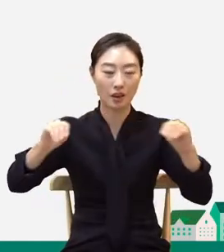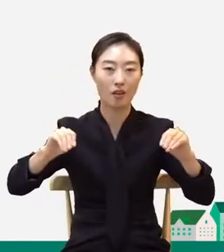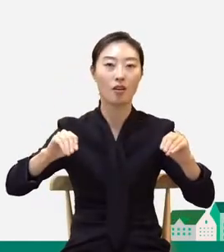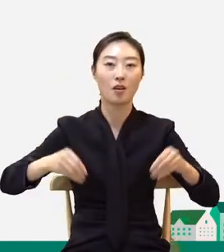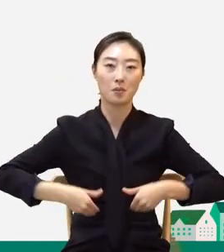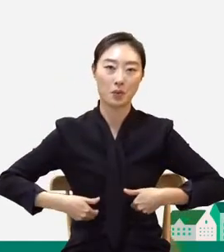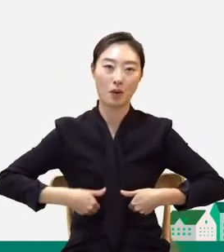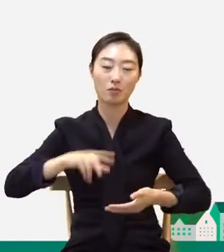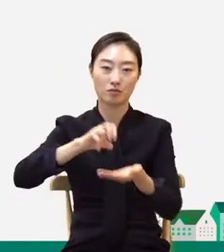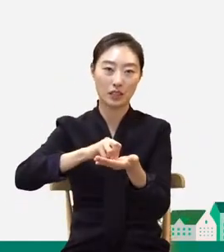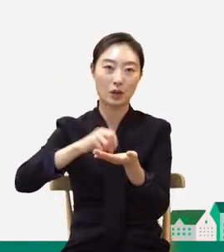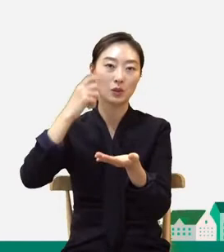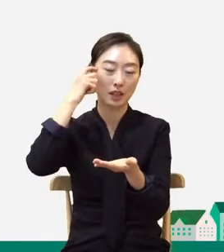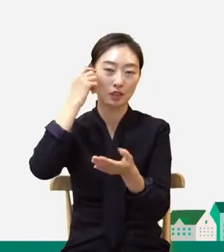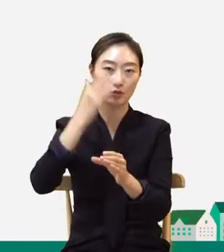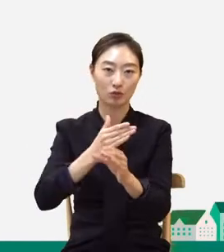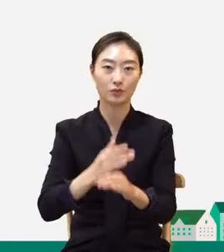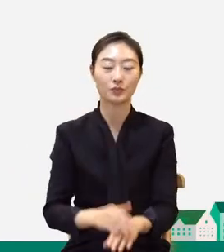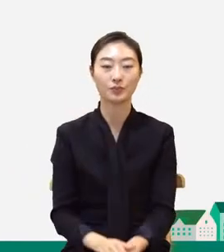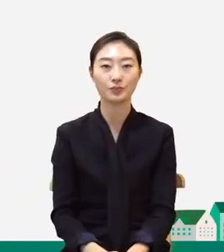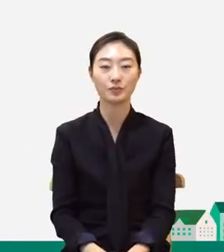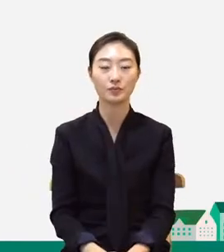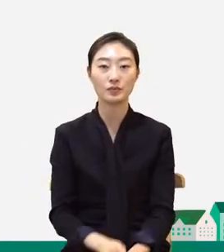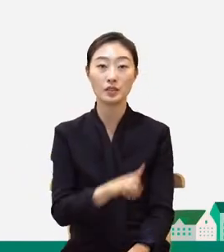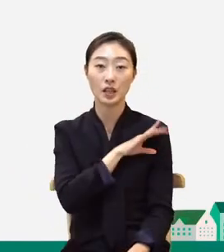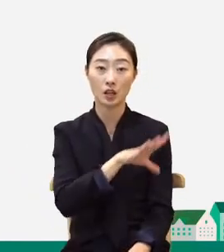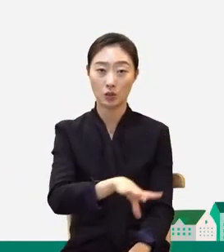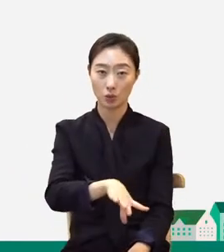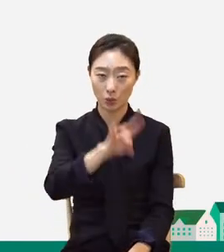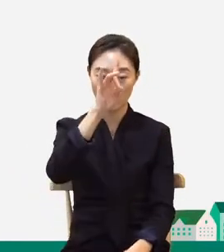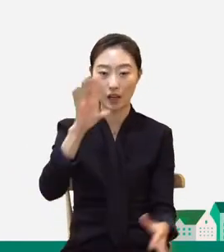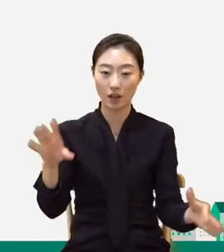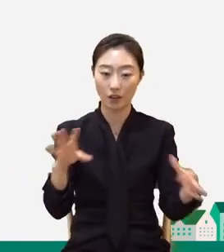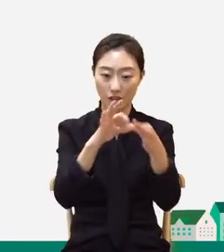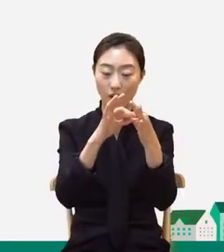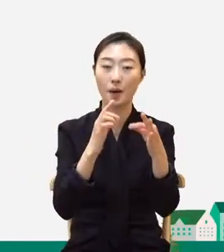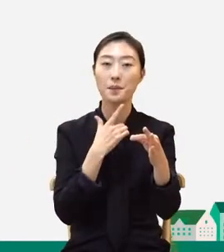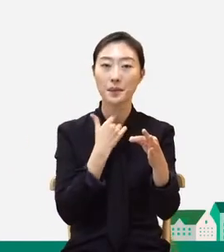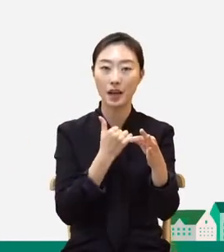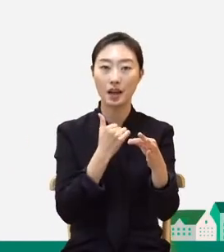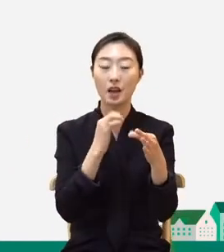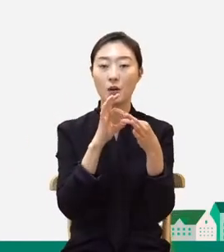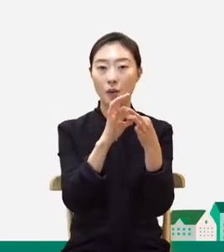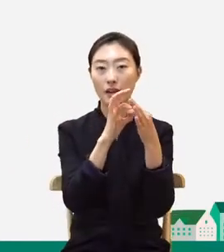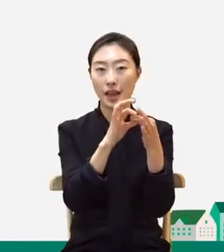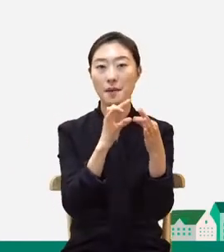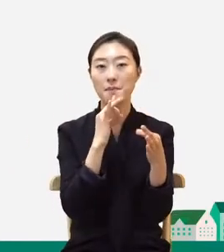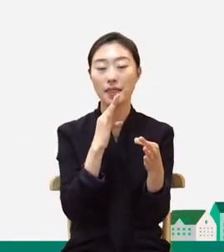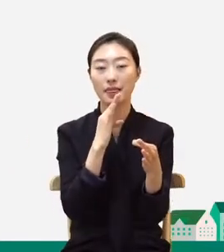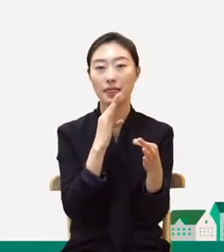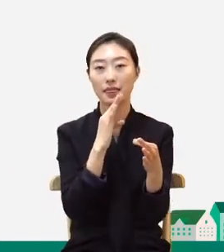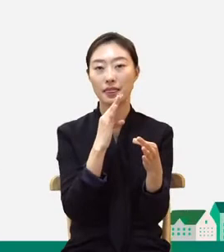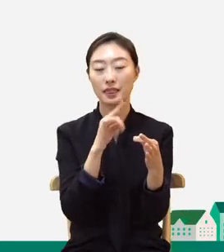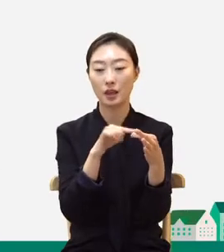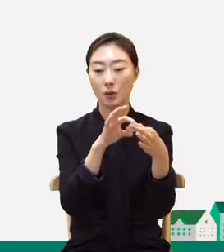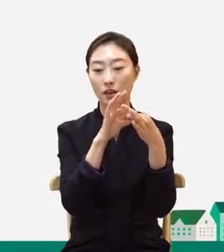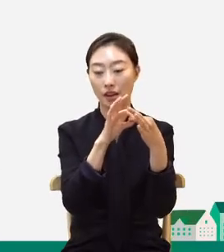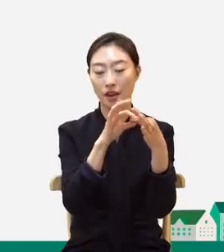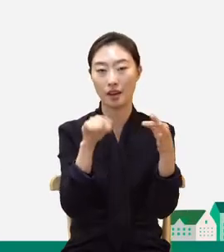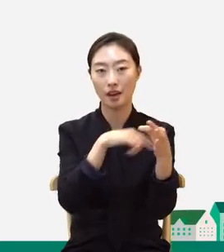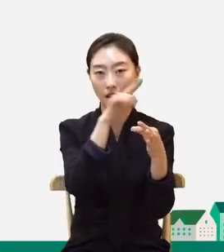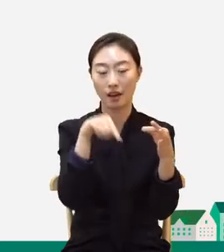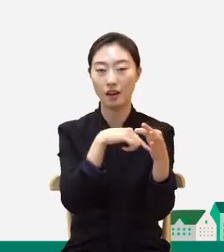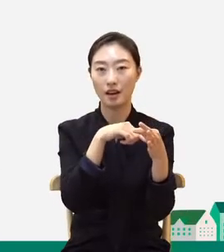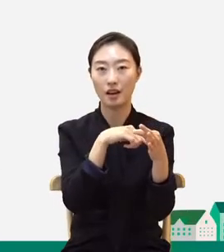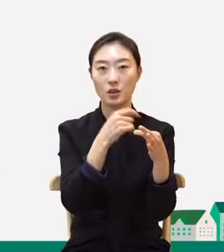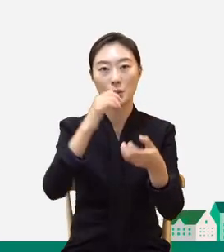이제 했었습니다. 그래서 초기에 어떤 연결됐던 관계망들이 이제 보시는 것처럼